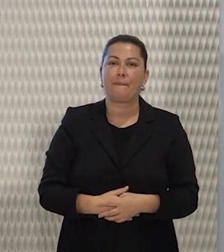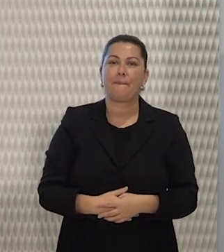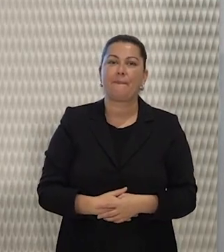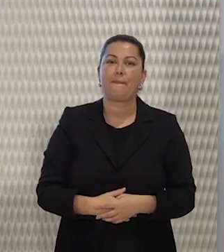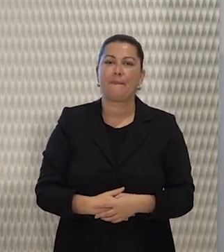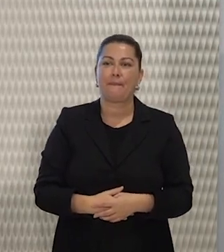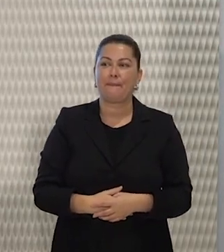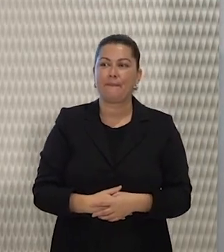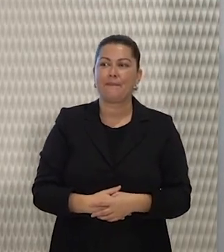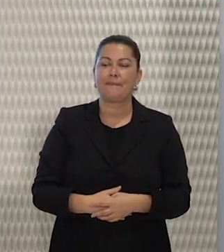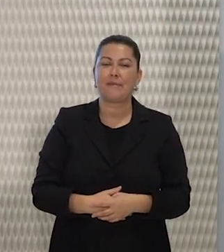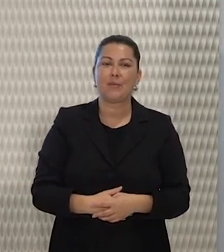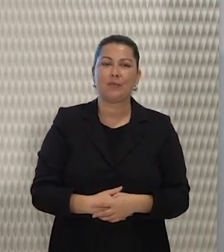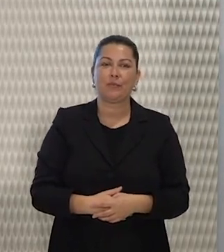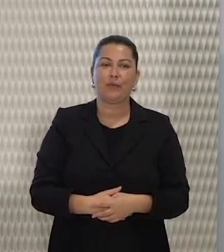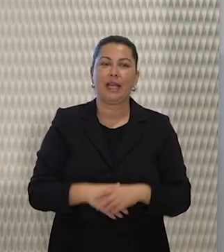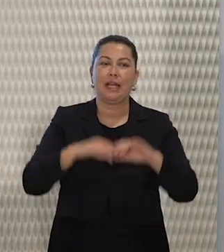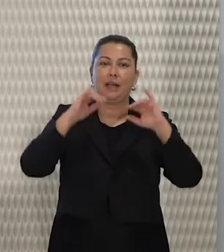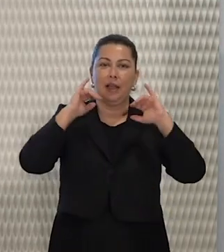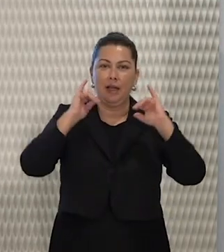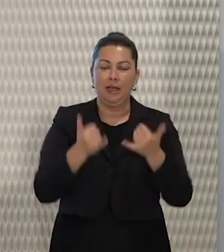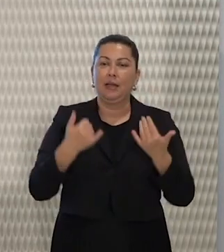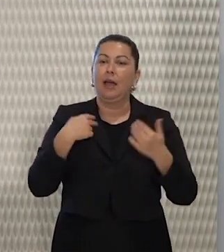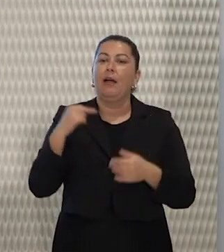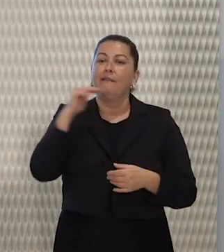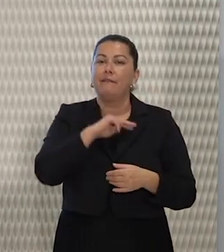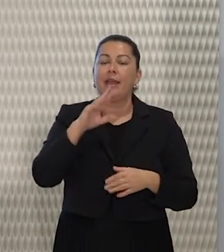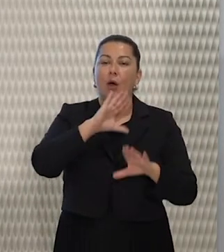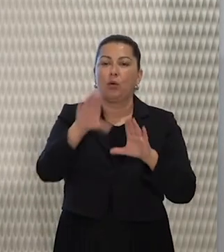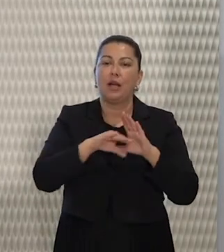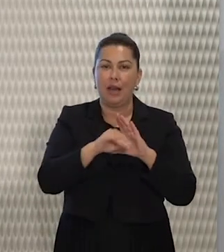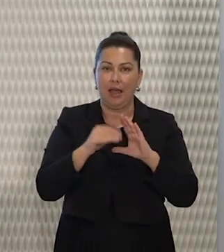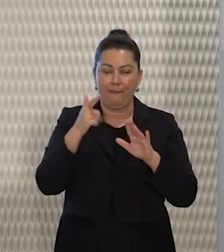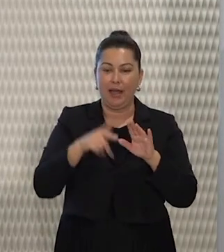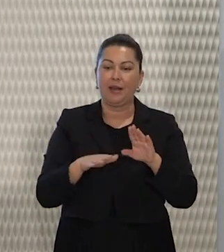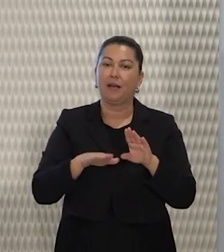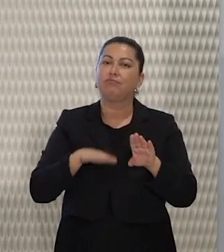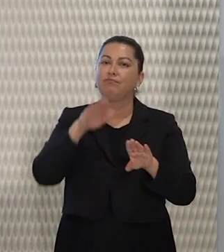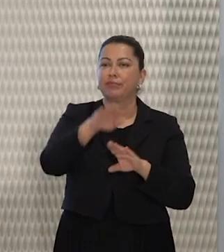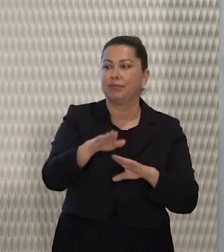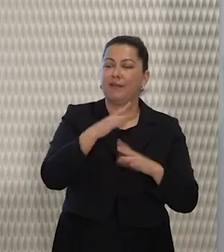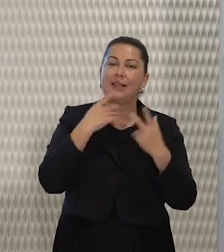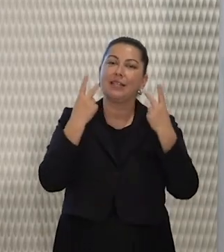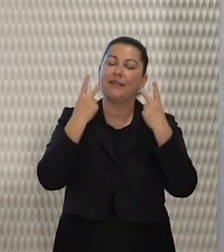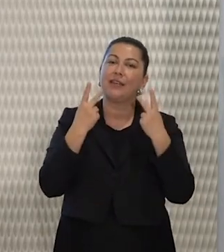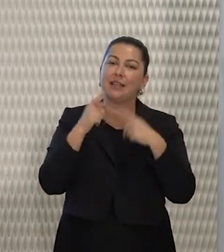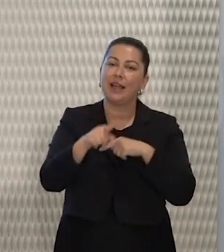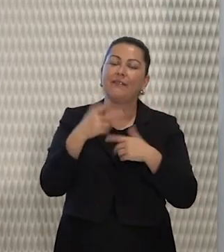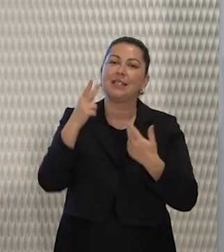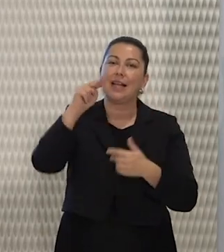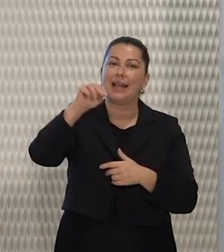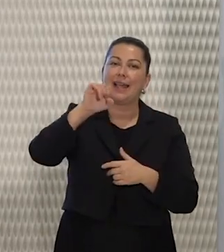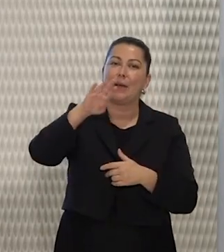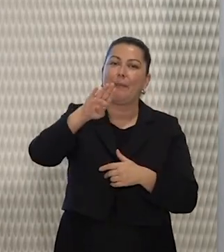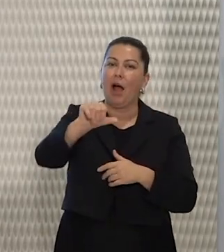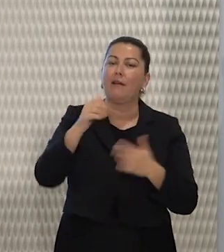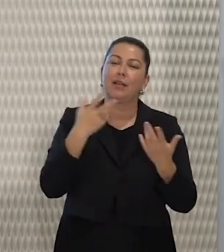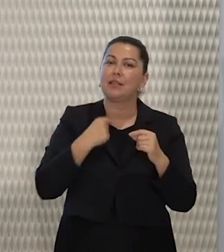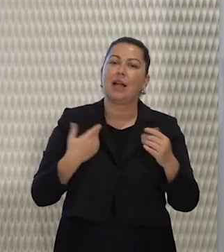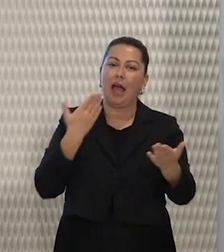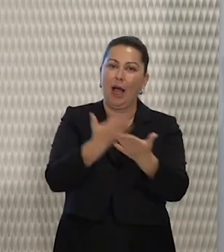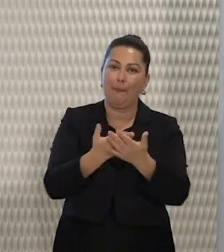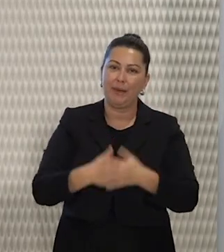Klaus, ich habe dir jetzt das Mikro in die Hand gedrückt. Ja. Wenn jetzt ein Unternehmen auf dich zukommt, was sind denn die ersten Schritte? Was kann das NEWA Betriebsservice anbieten?